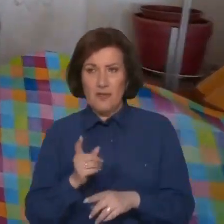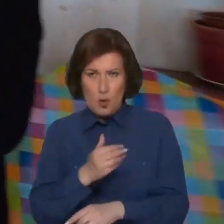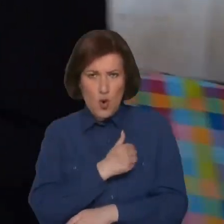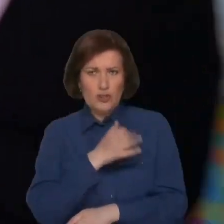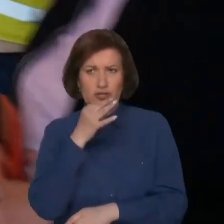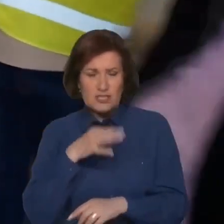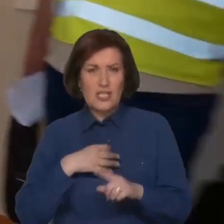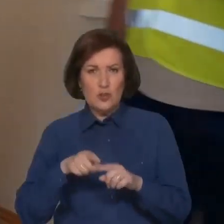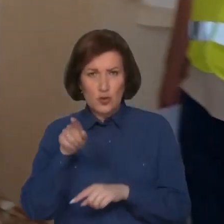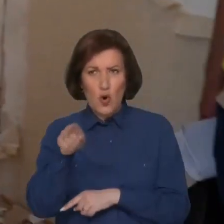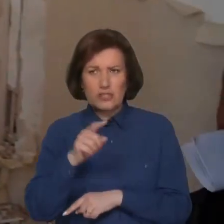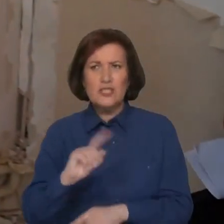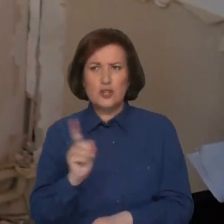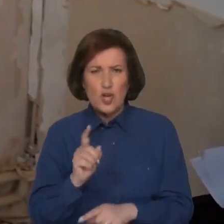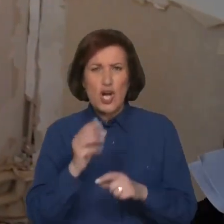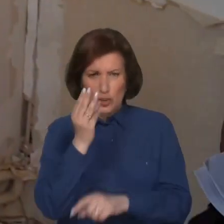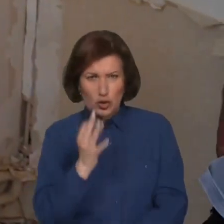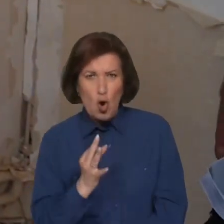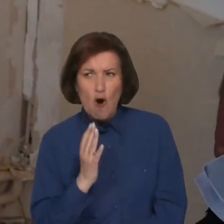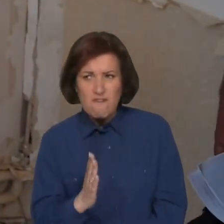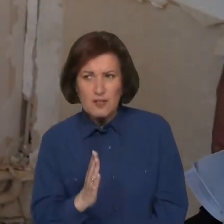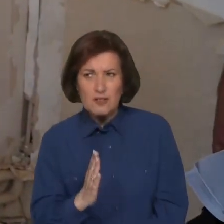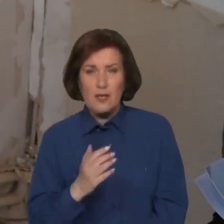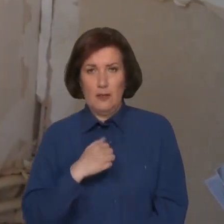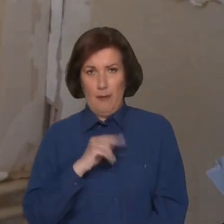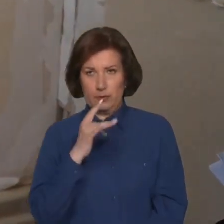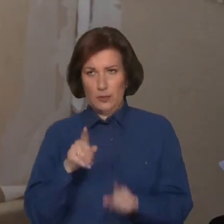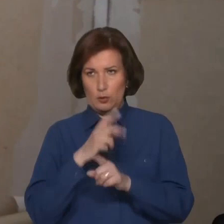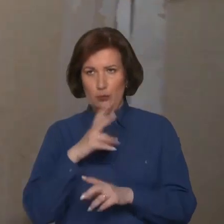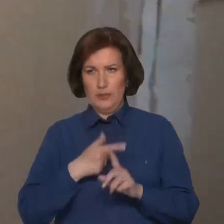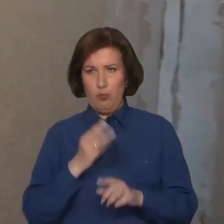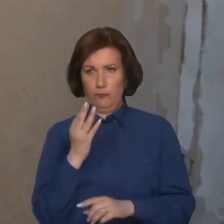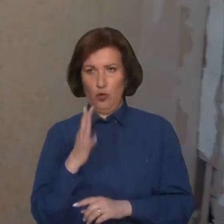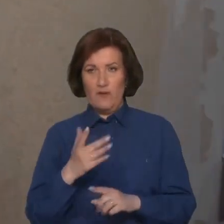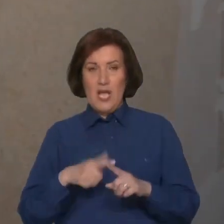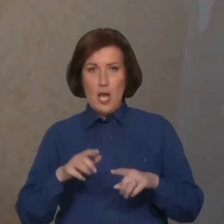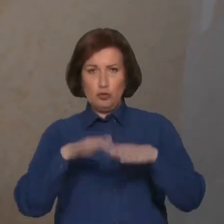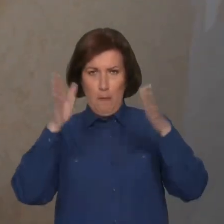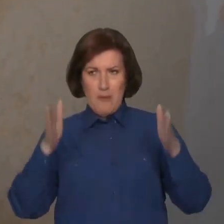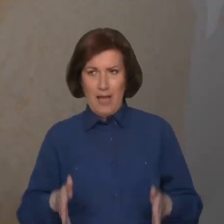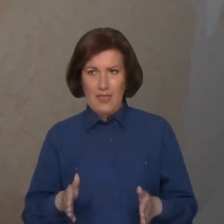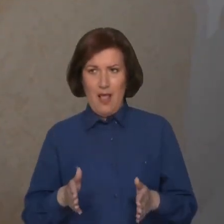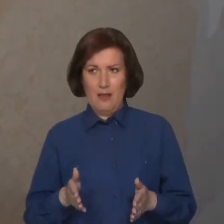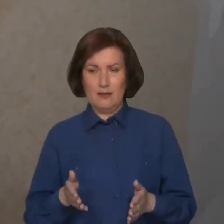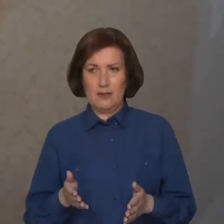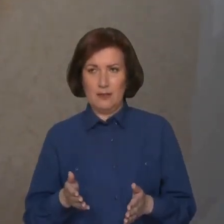хочете сказати, що оце шов між панелями? Я перший раз таке бачу, щоб це був шов. Якщо панелі отак